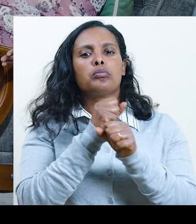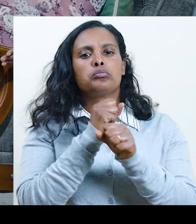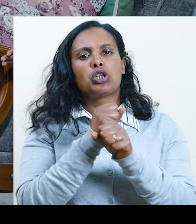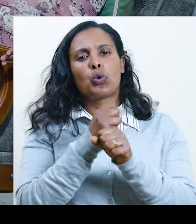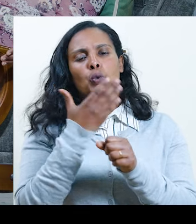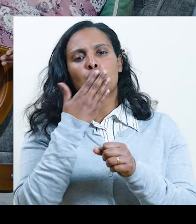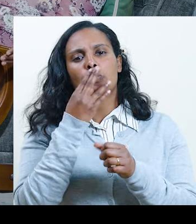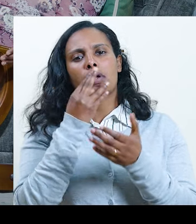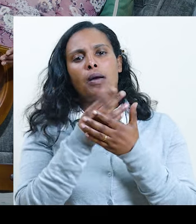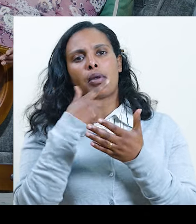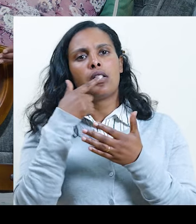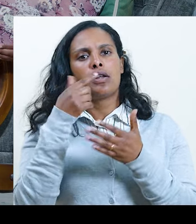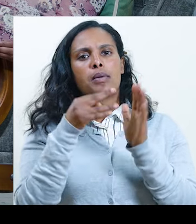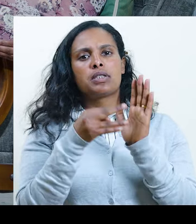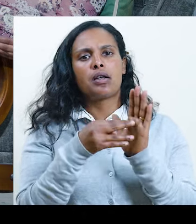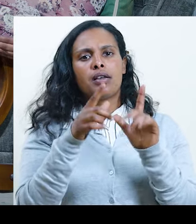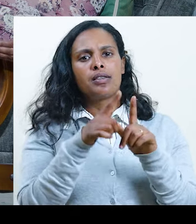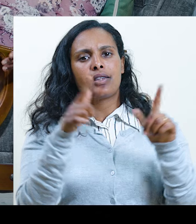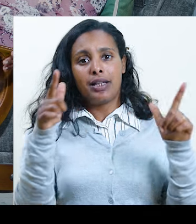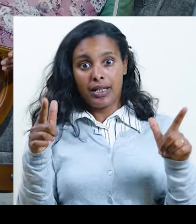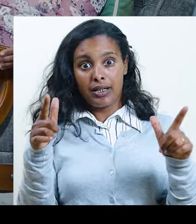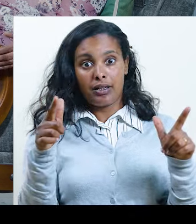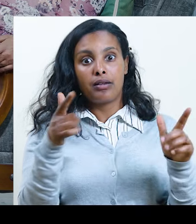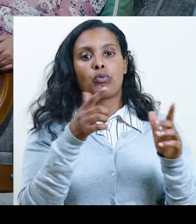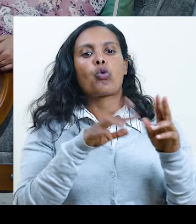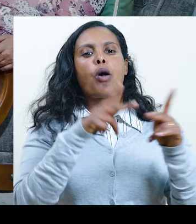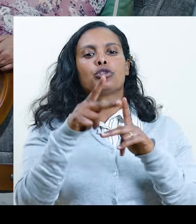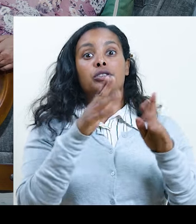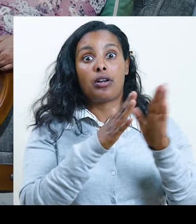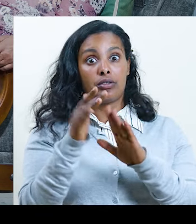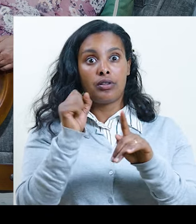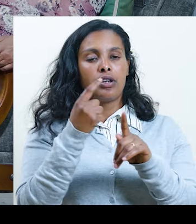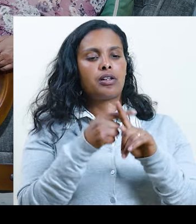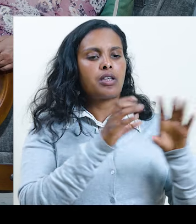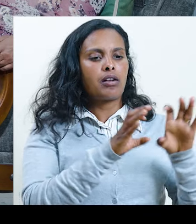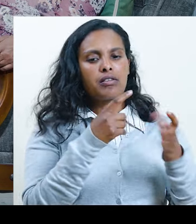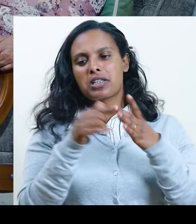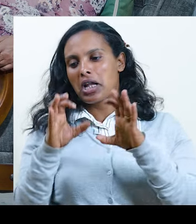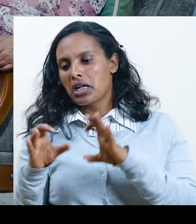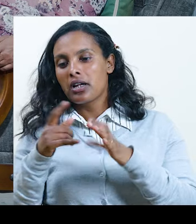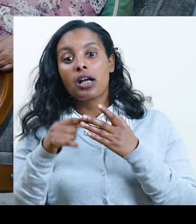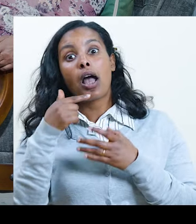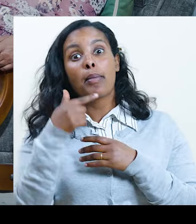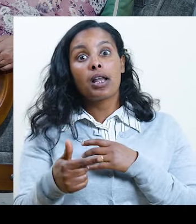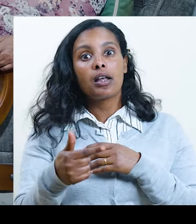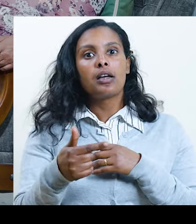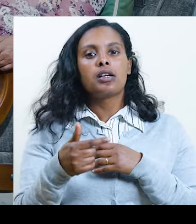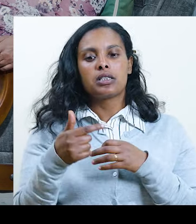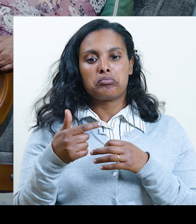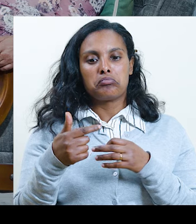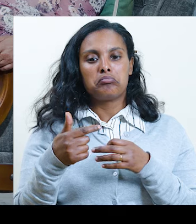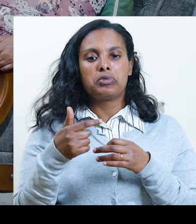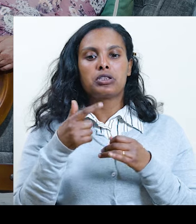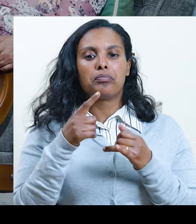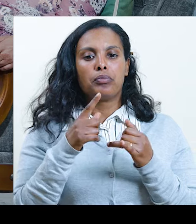አብረው ቢላበሱ፣ ለምሳሌ ትልልቅ ኢቨንቶች ይዘጋጃሉ አይደለ? እንዲያደረግን ከሚሉ